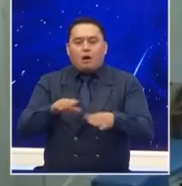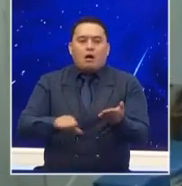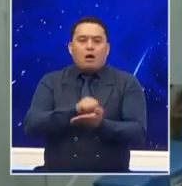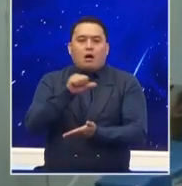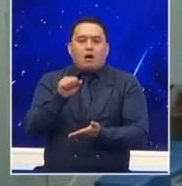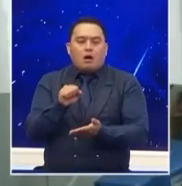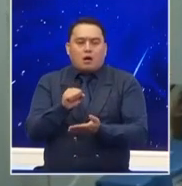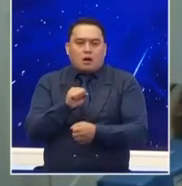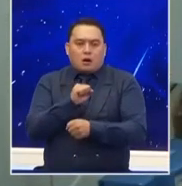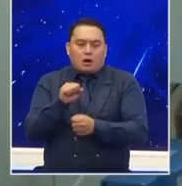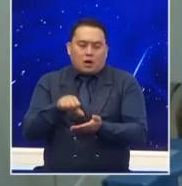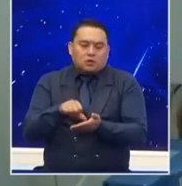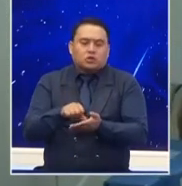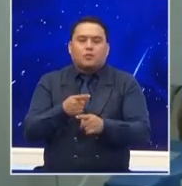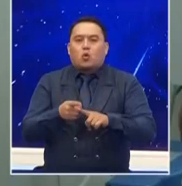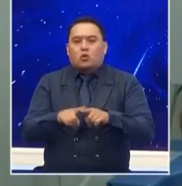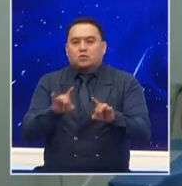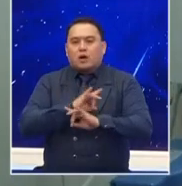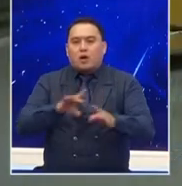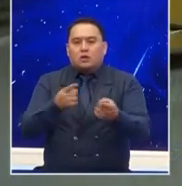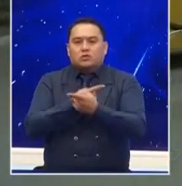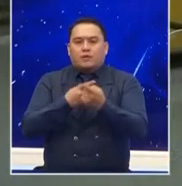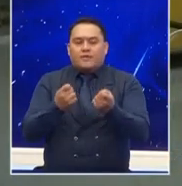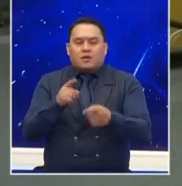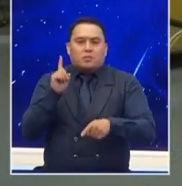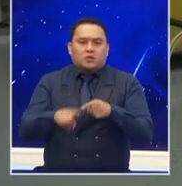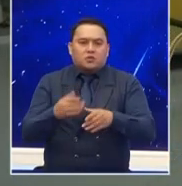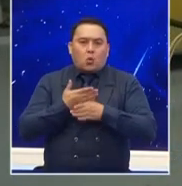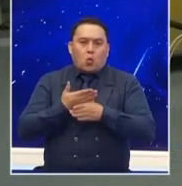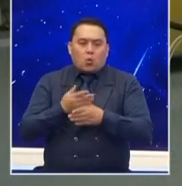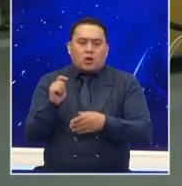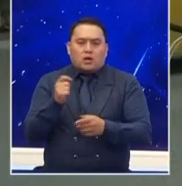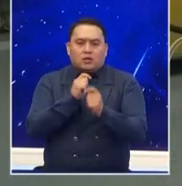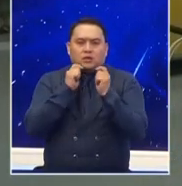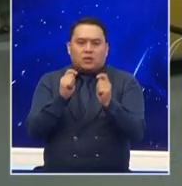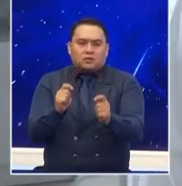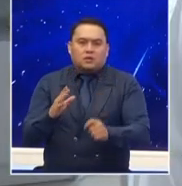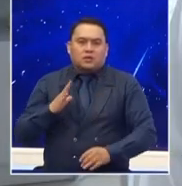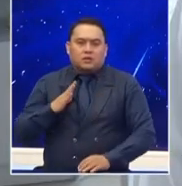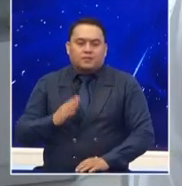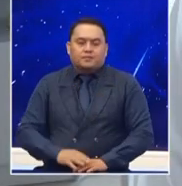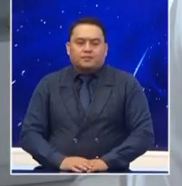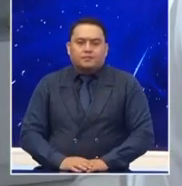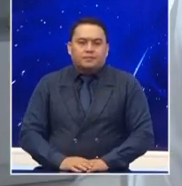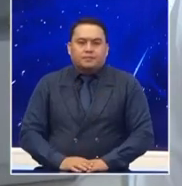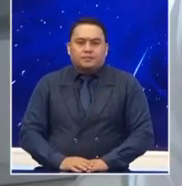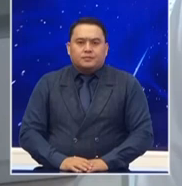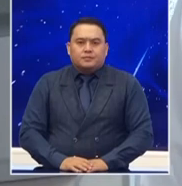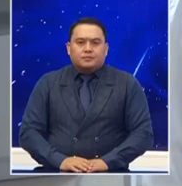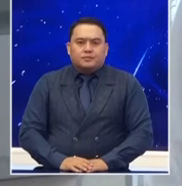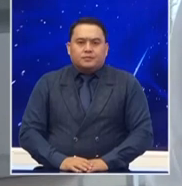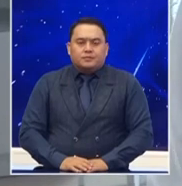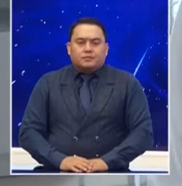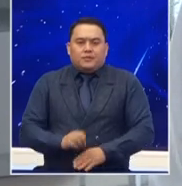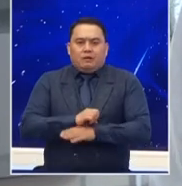станция тиімділігін айтты. Аудандық аурухана ұжымына 2 жаңа жедел жәрдем көлігінің кілтін табыстады. Коронавирустың болуы мүмкін,